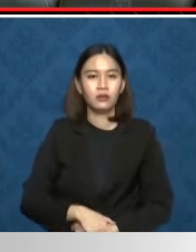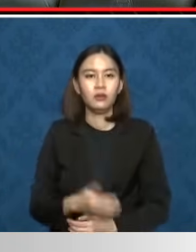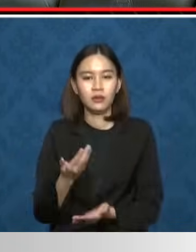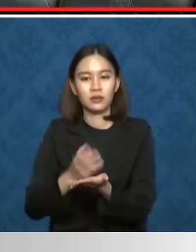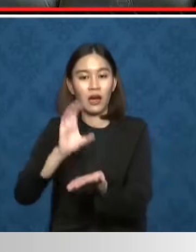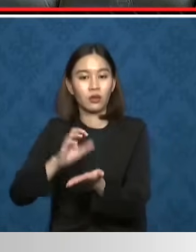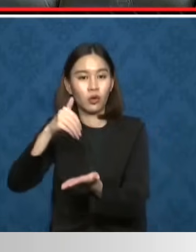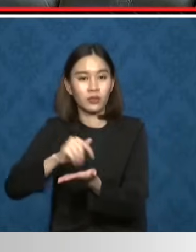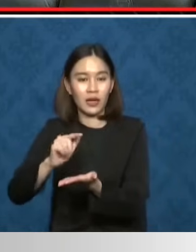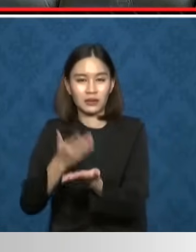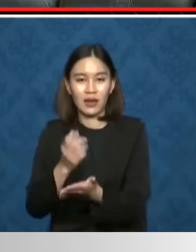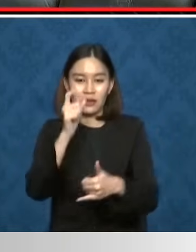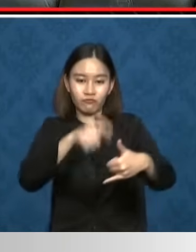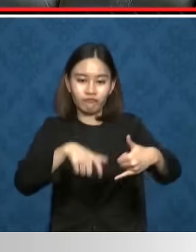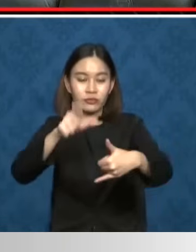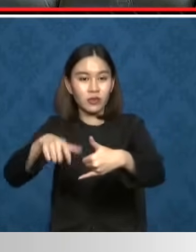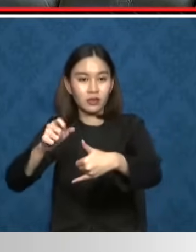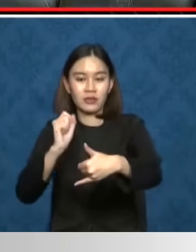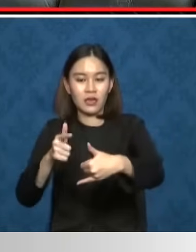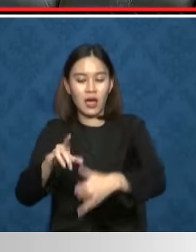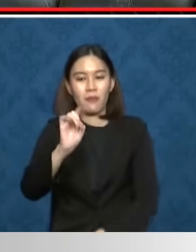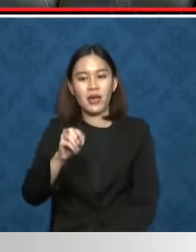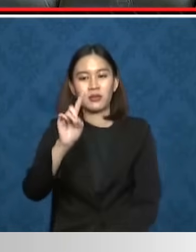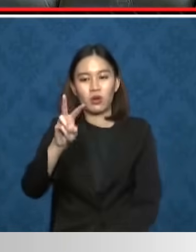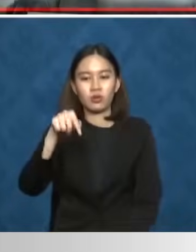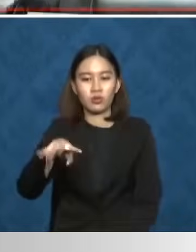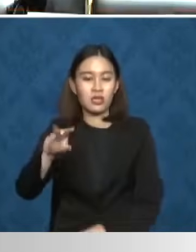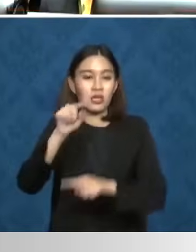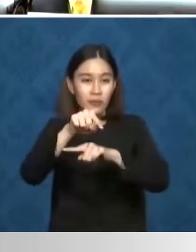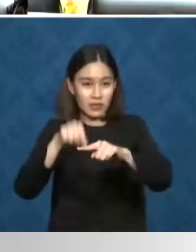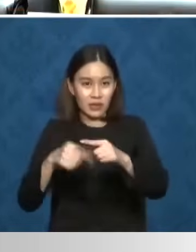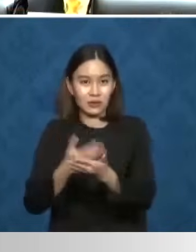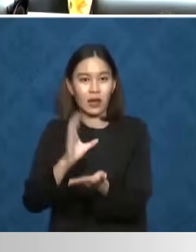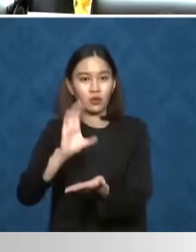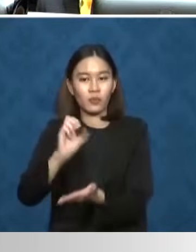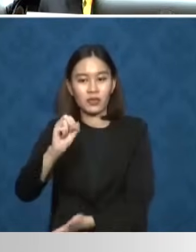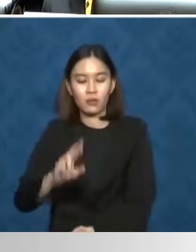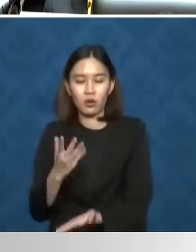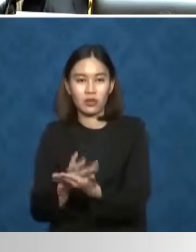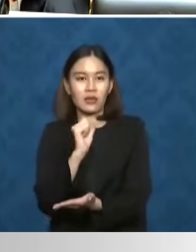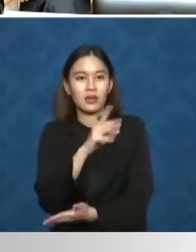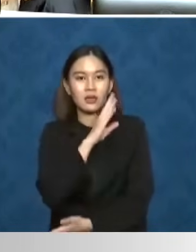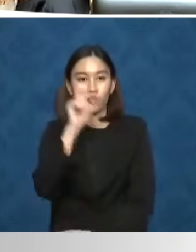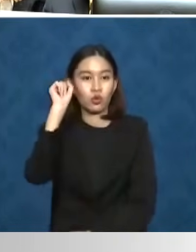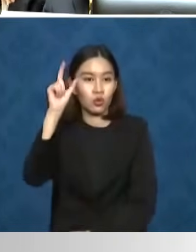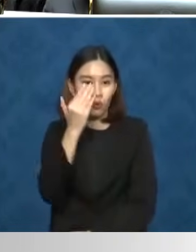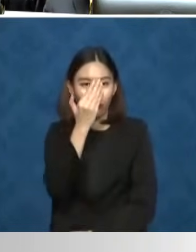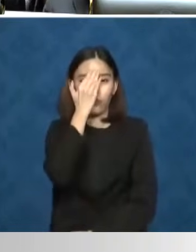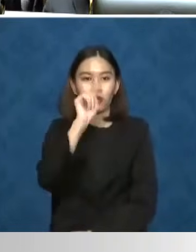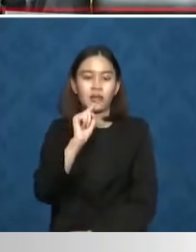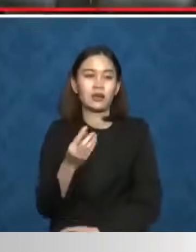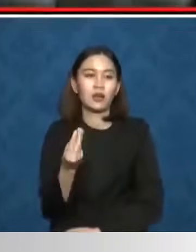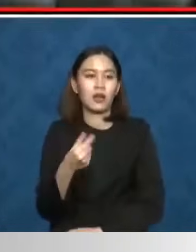ญ่เป็นรายจ่ายบุคลากรภาครัฐคิดเป็น 82.4% เป็นงบประมาณเพื่อสำรองรายจ่ายในกรณีฉุกเฉินซึ่งคิดเป็